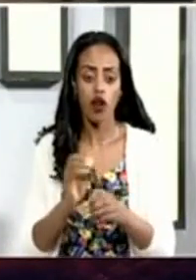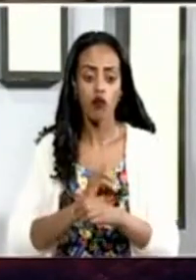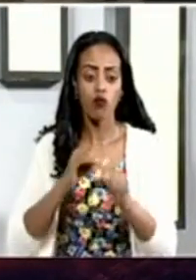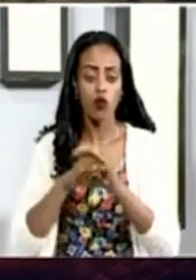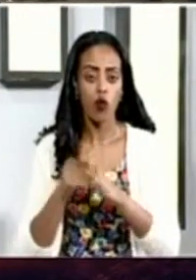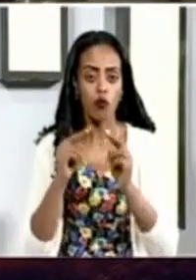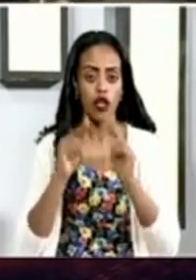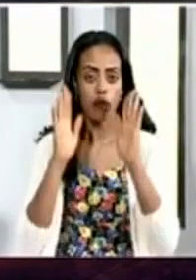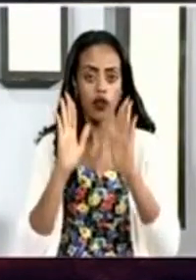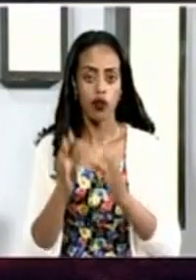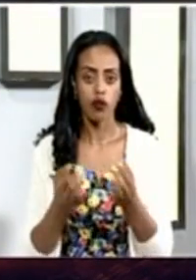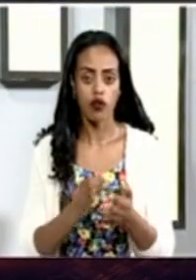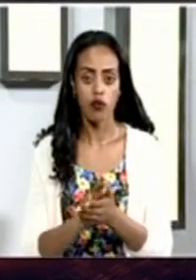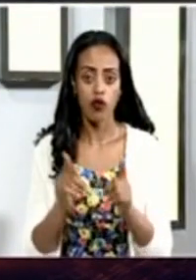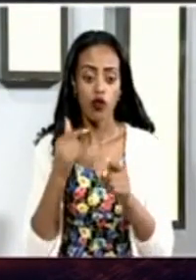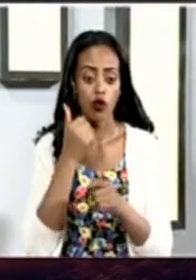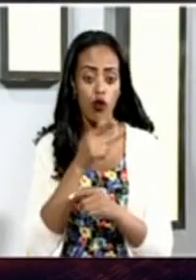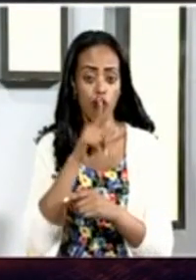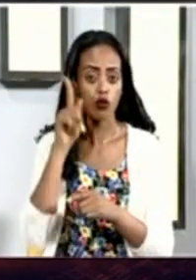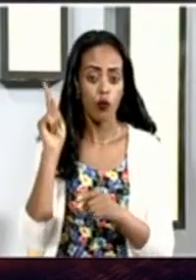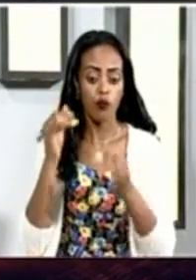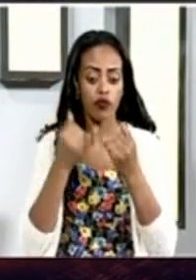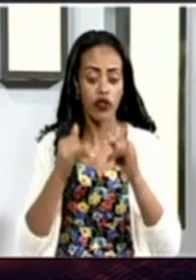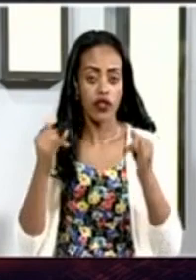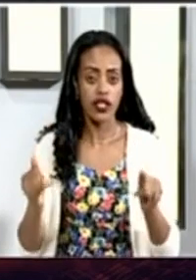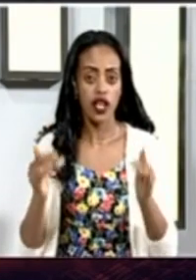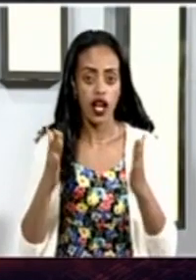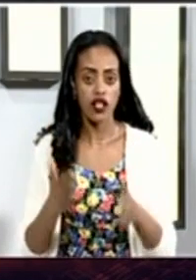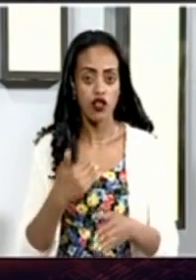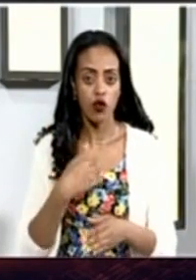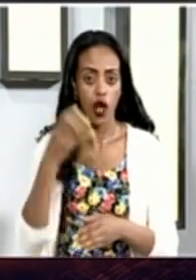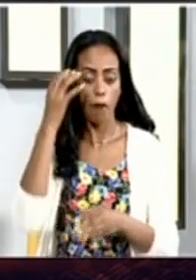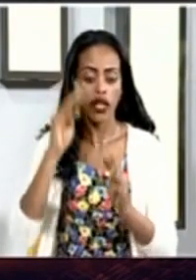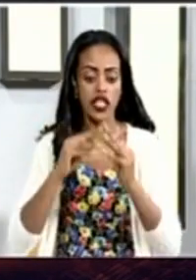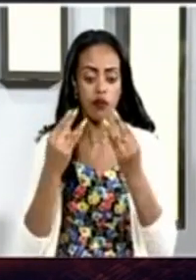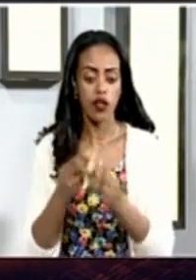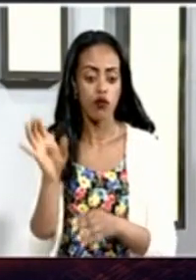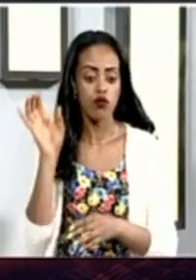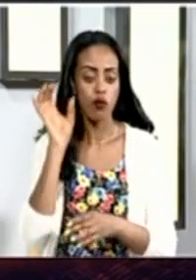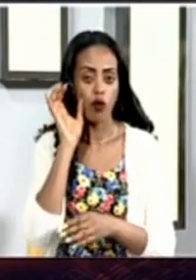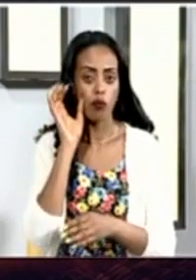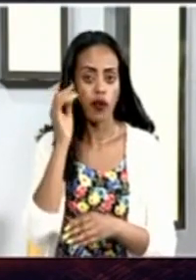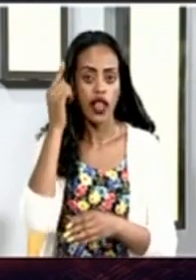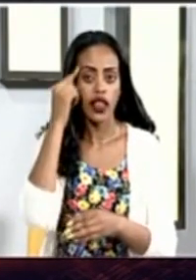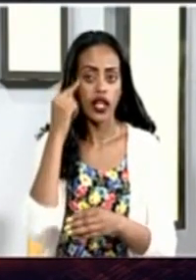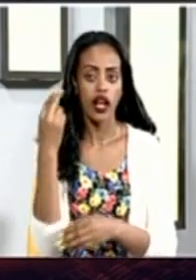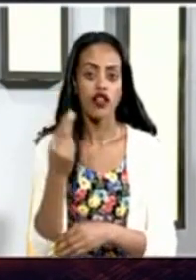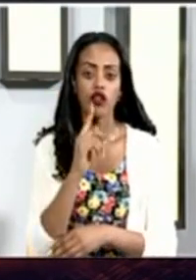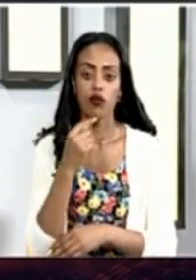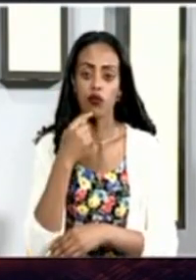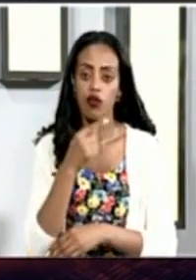نا أدوم قليتهم دم إنفسترات ناي منقستي مدب سميعهم تقرأينا يتأكميو